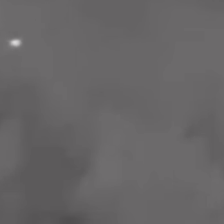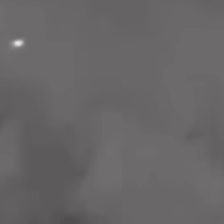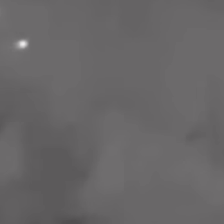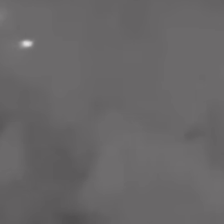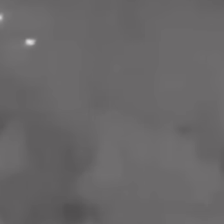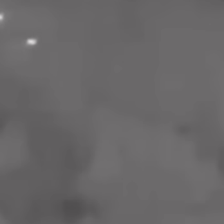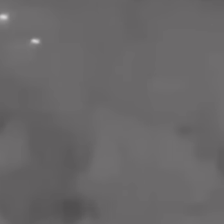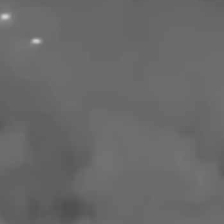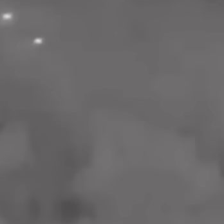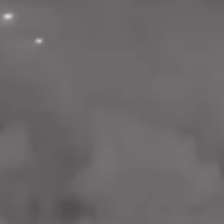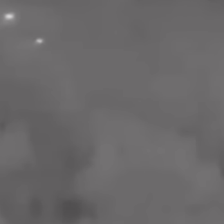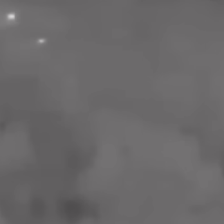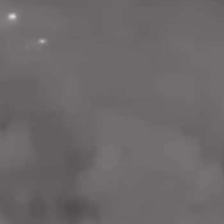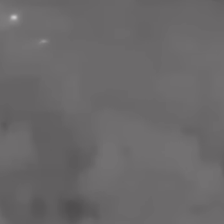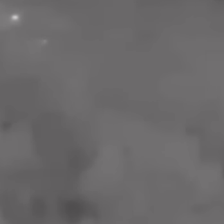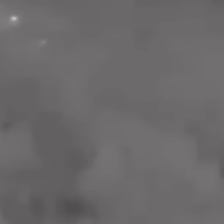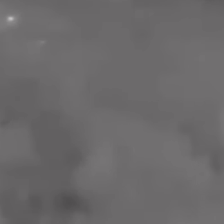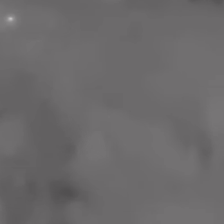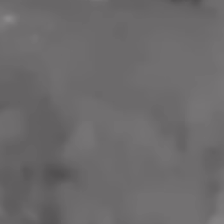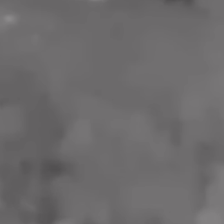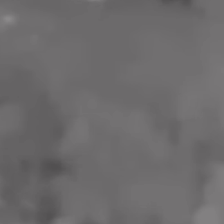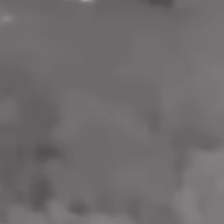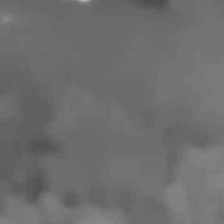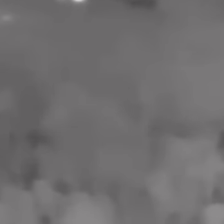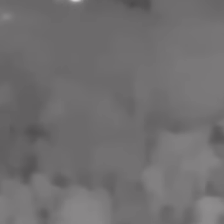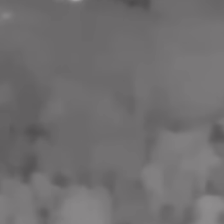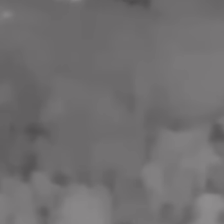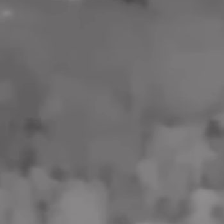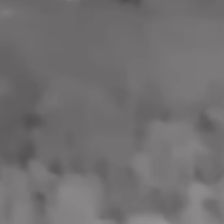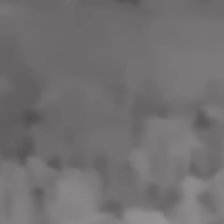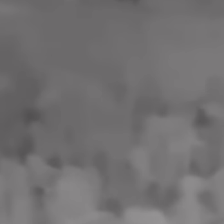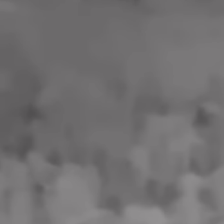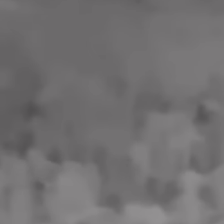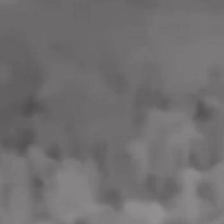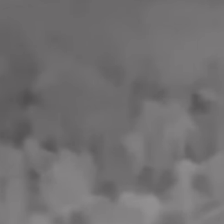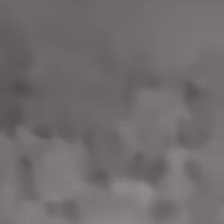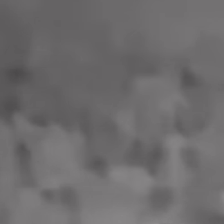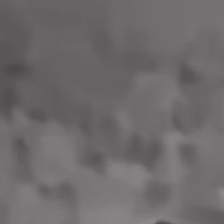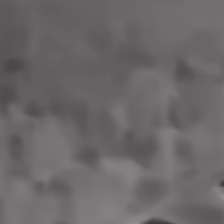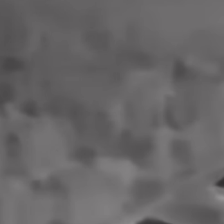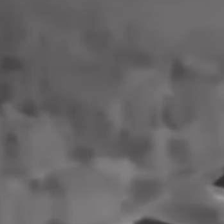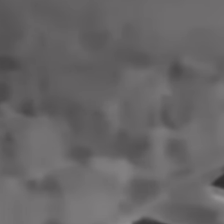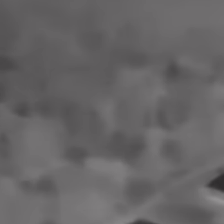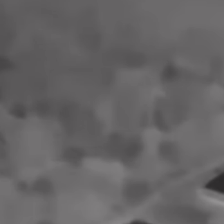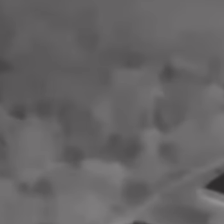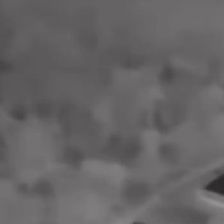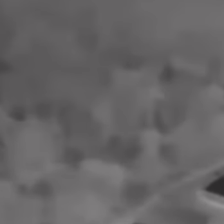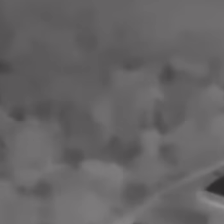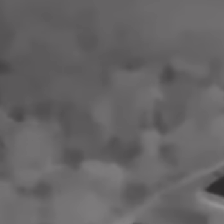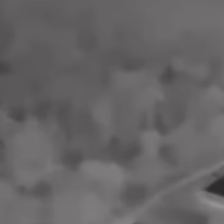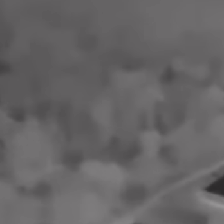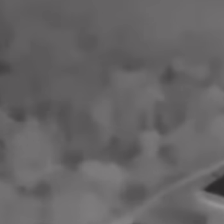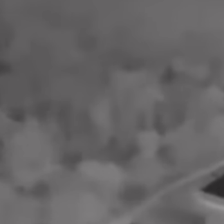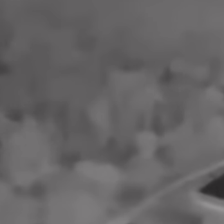razem przyjdą z kałachami i będą strzelać, a nasi żołnierze będą się zastanawiać, czy użyć broni, czy nie użyć.